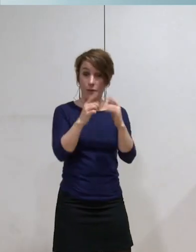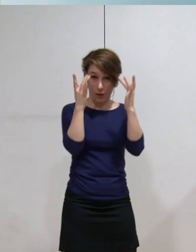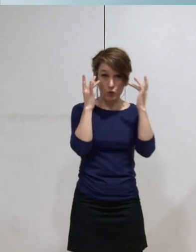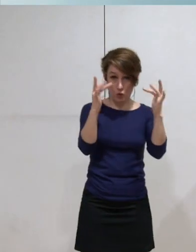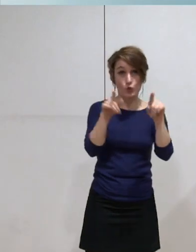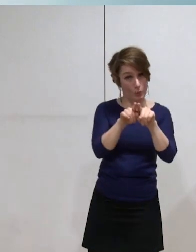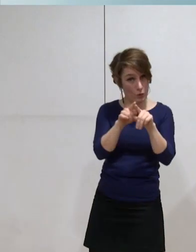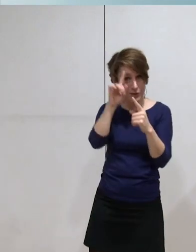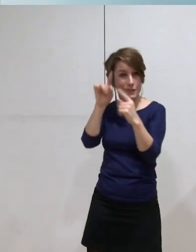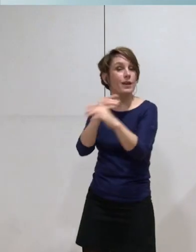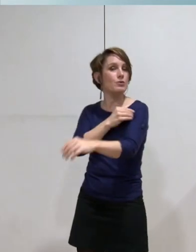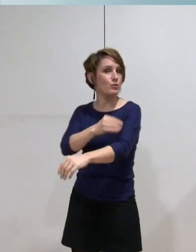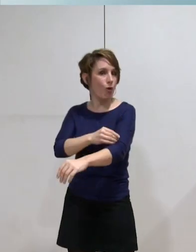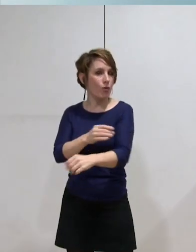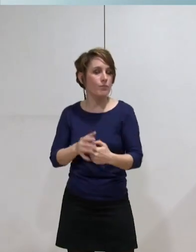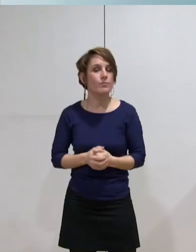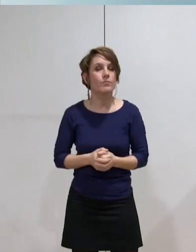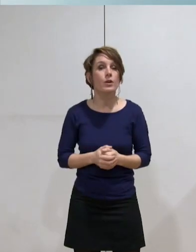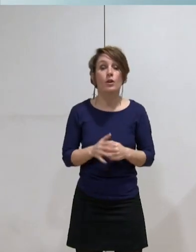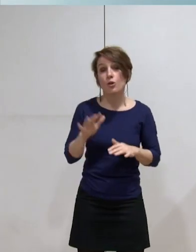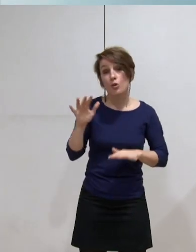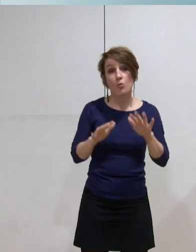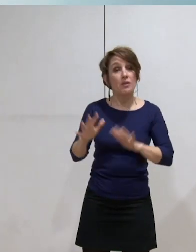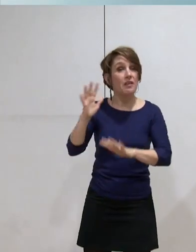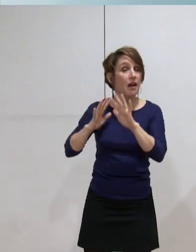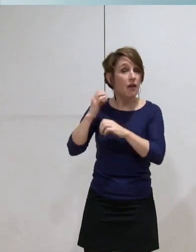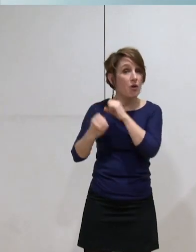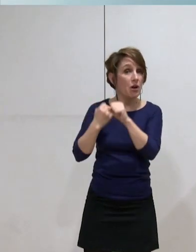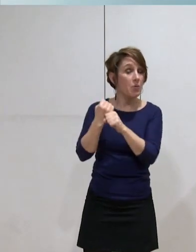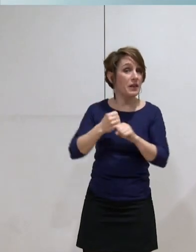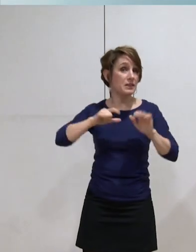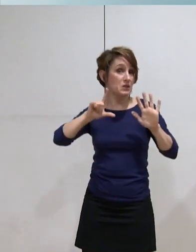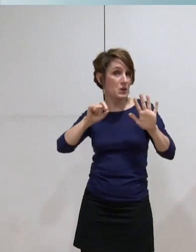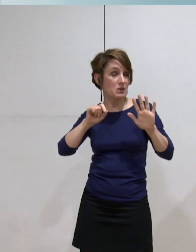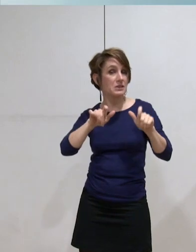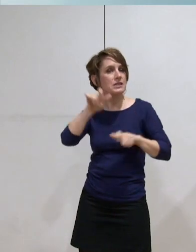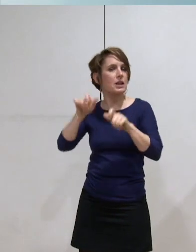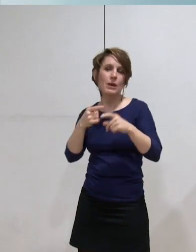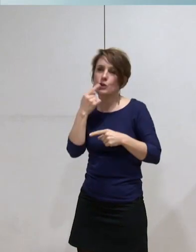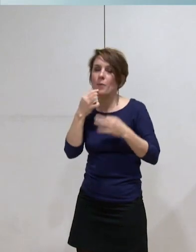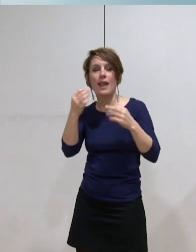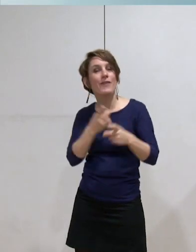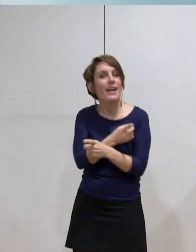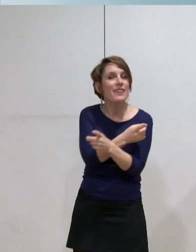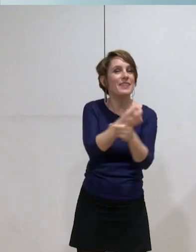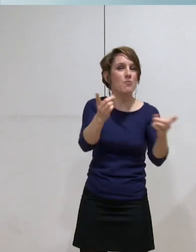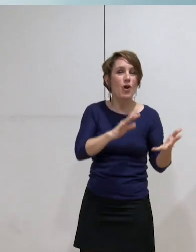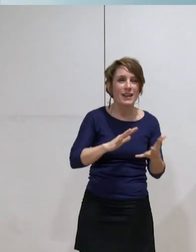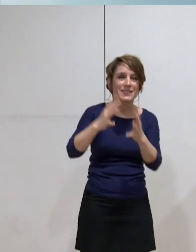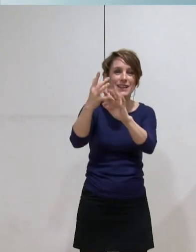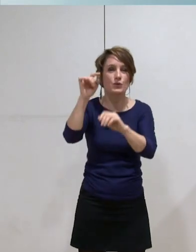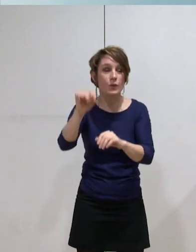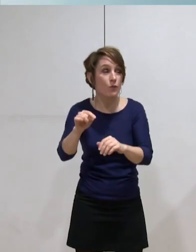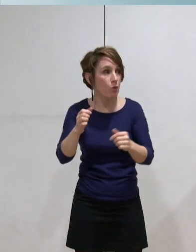sport peut-être que nos prédécesseurs des années 70 parlaient de démocratisation je crains que ce